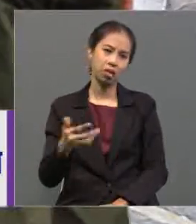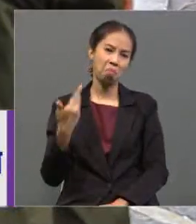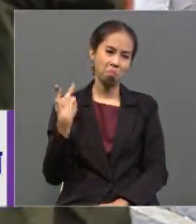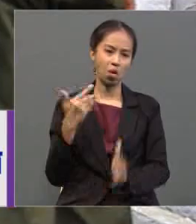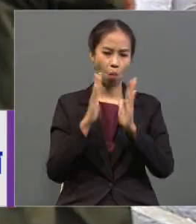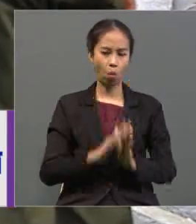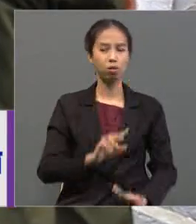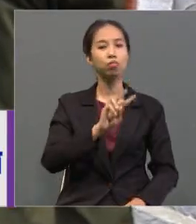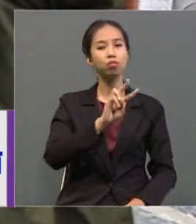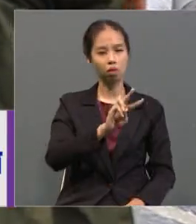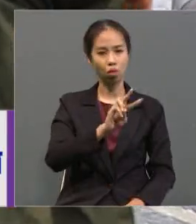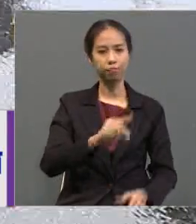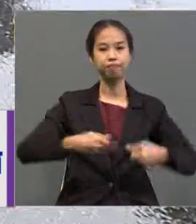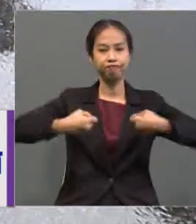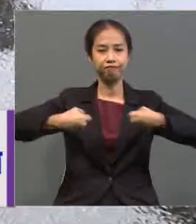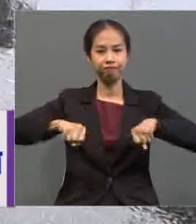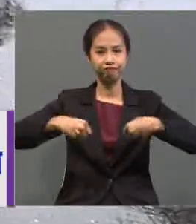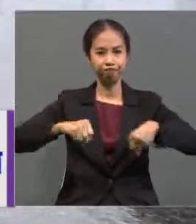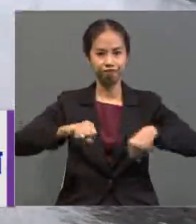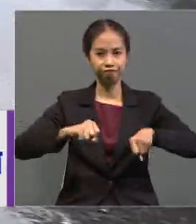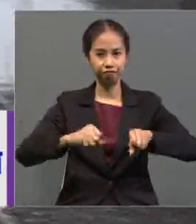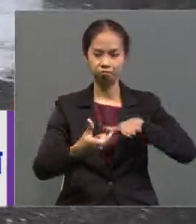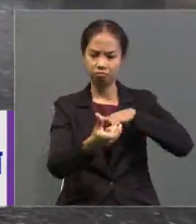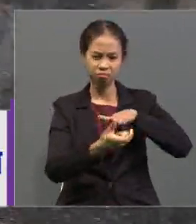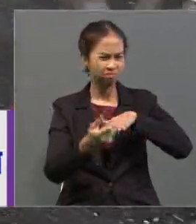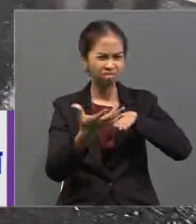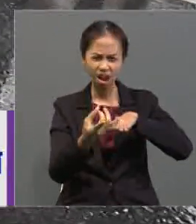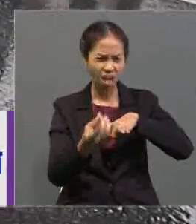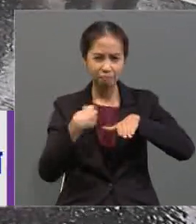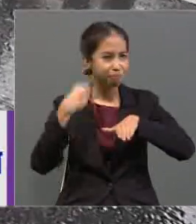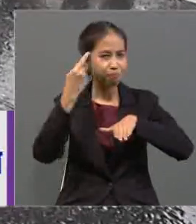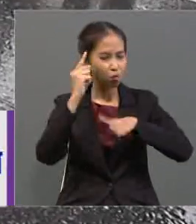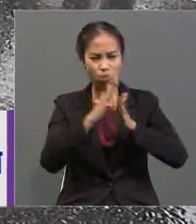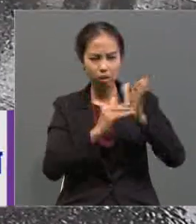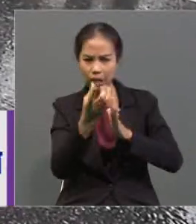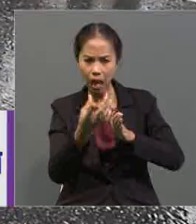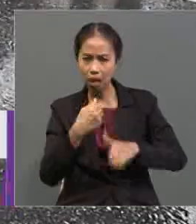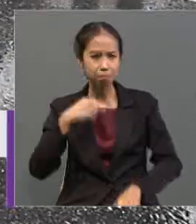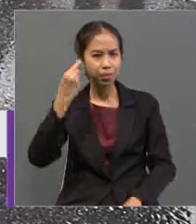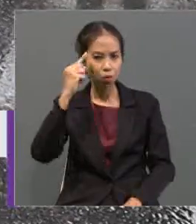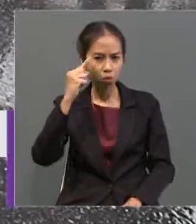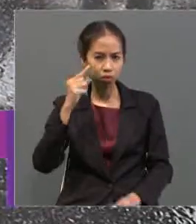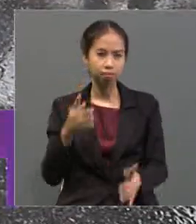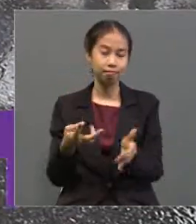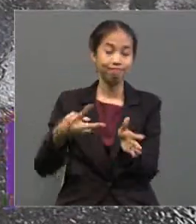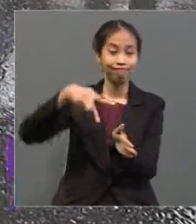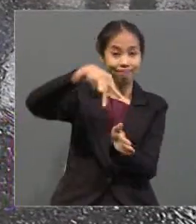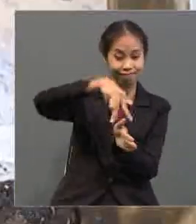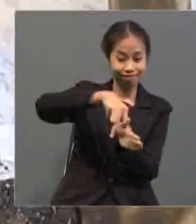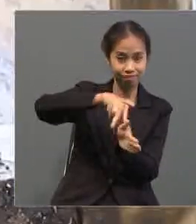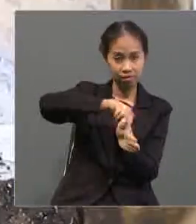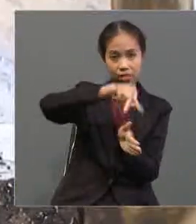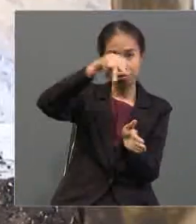2คนใช้รถมอเตอร์ไซค์ไม่ทราบสีไม่ทราบยี่ห้อและเลขทะเบียนเป็นผ่านนะคนสอนเนี่ยลงจากรถ